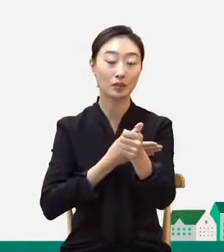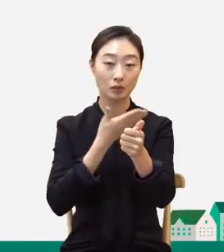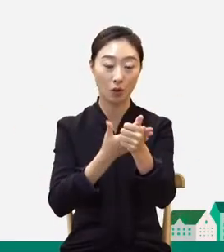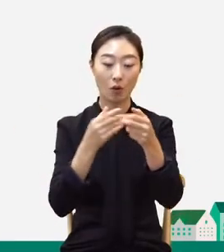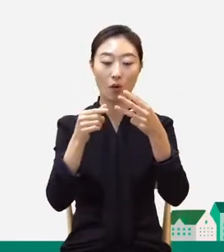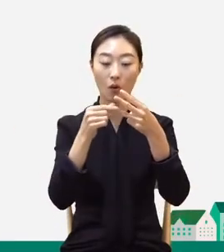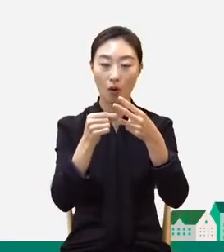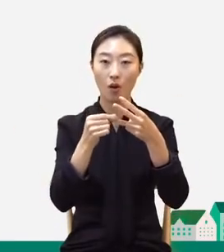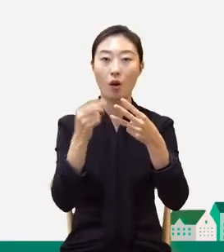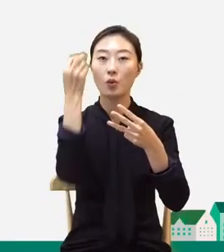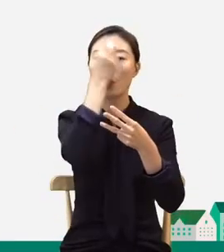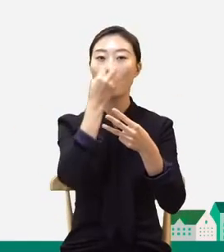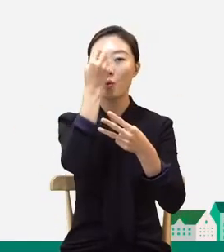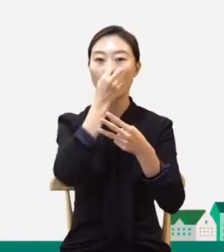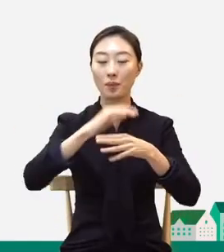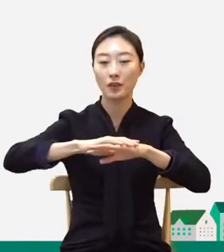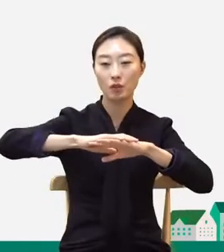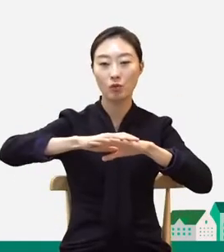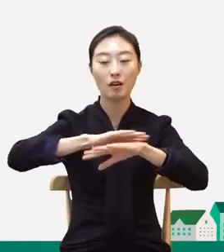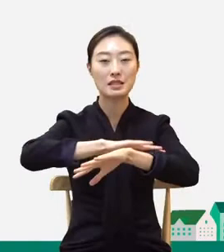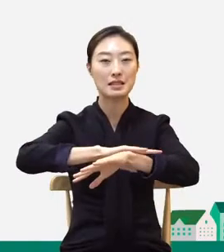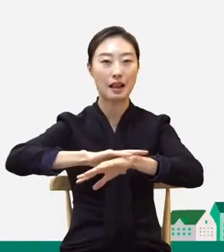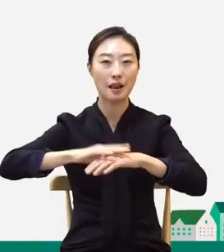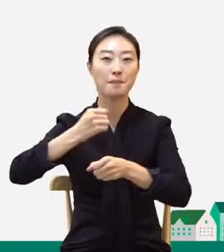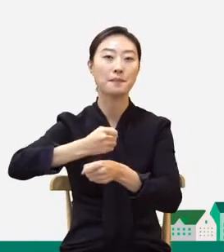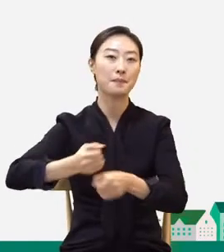돌봄 네트워크 강화입니다.